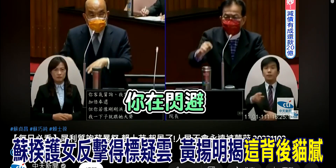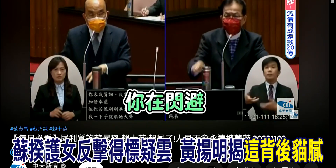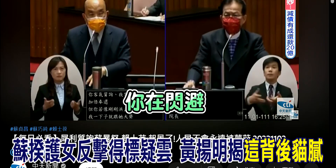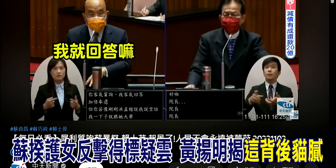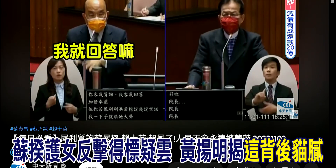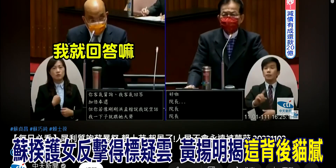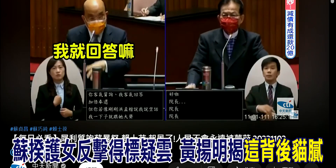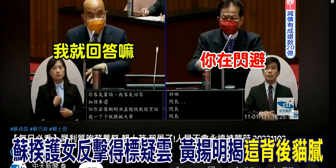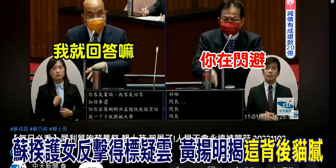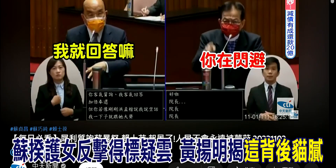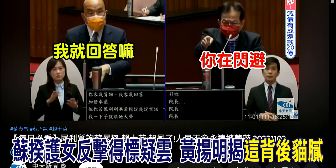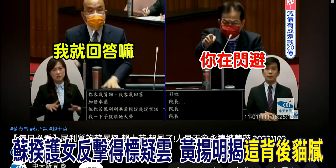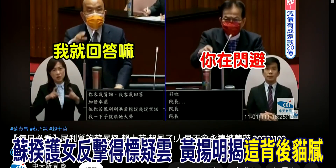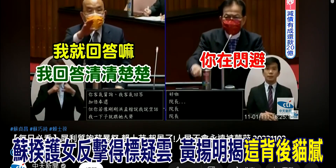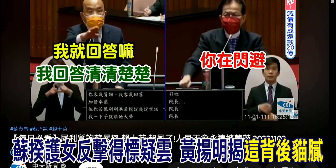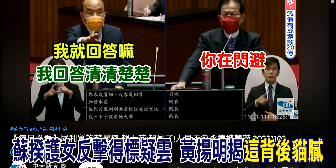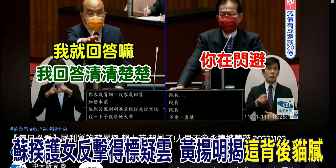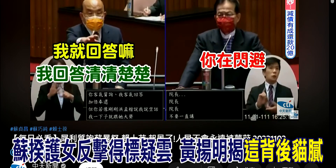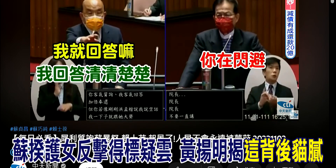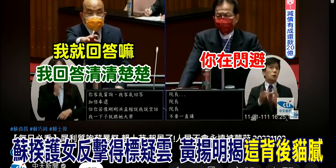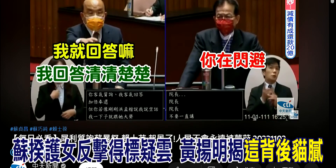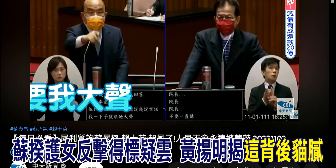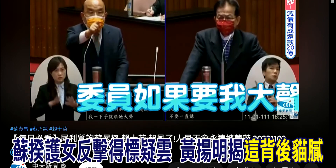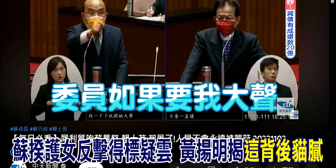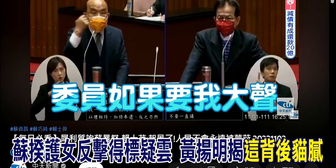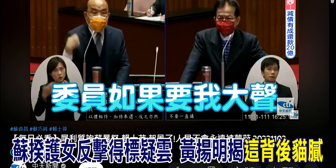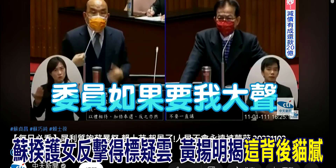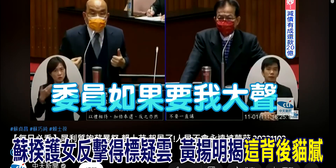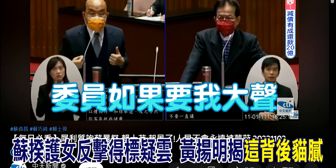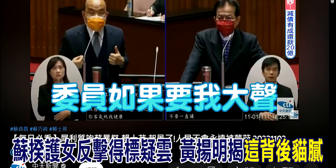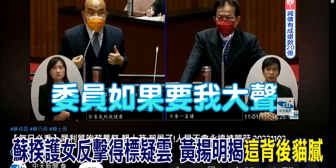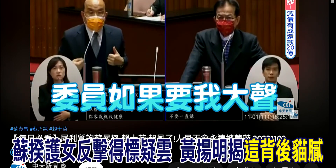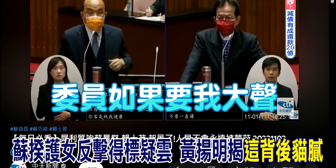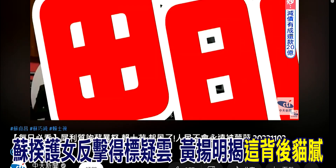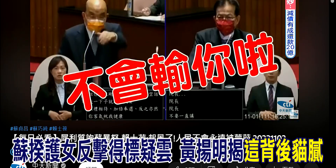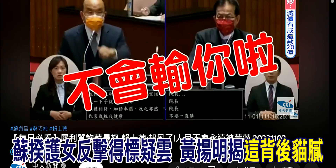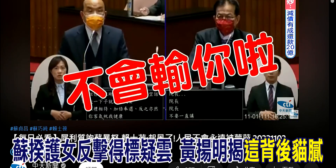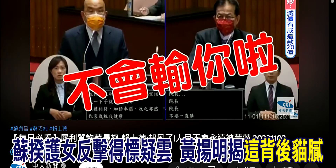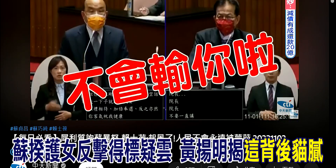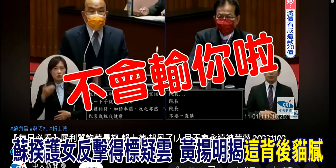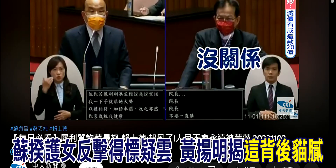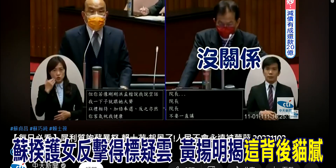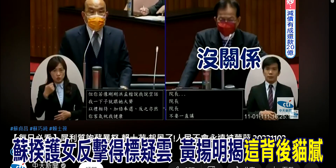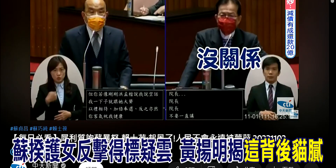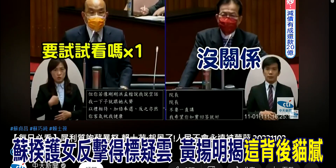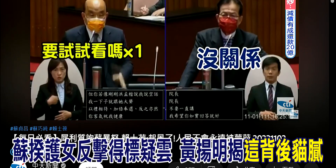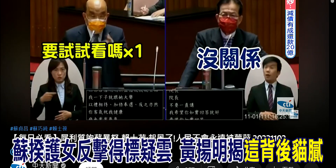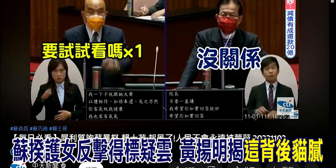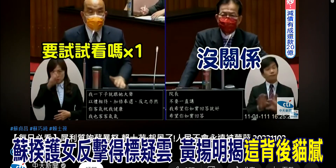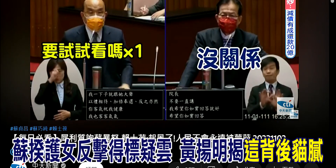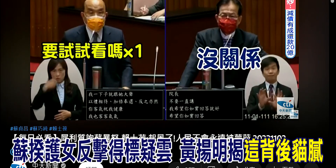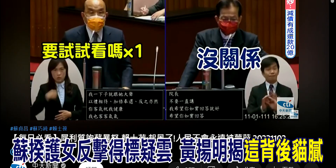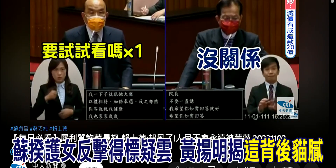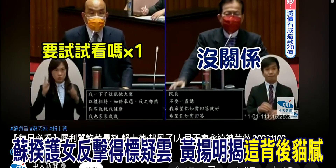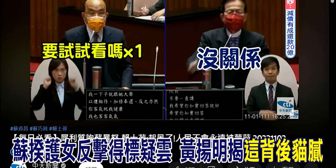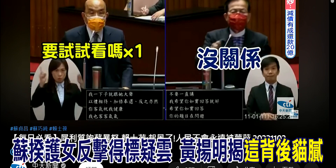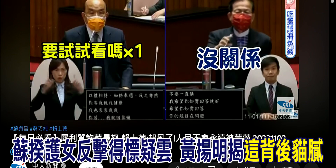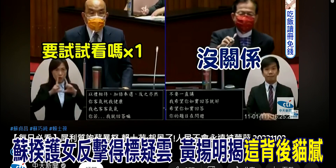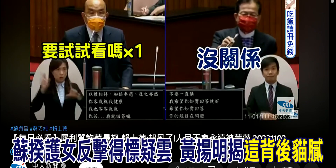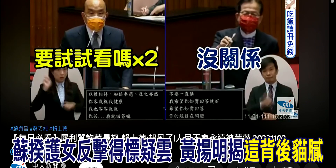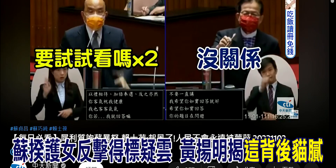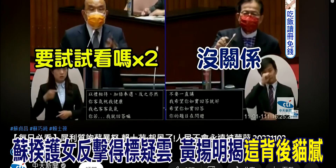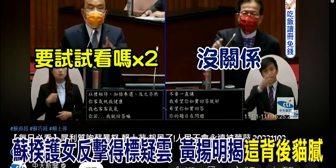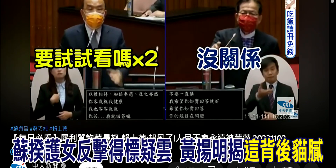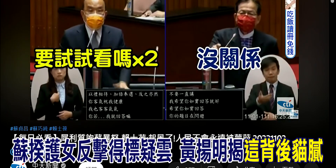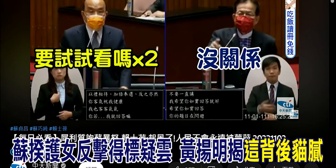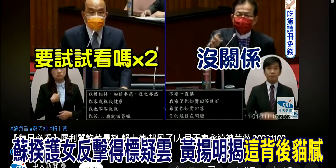避。 我的回答。 你的题目在闪避。 我回答个清清楚。阿伟贤那边我大声，没输你啦。 我跟 你。没气话嘛？不。 好了，这